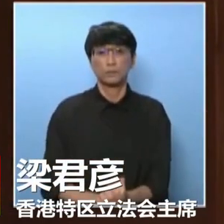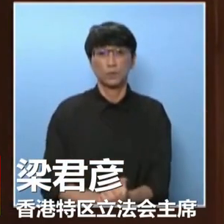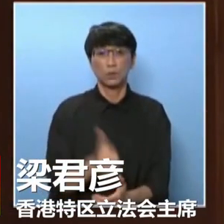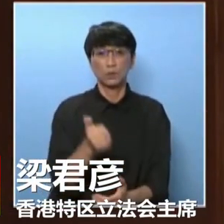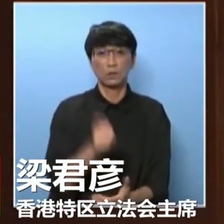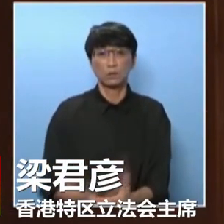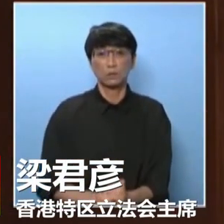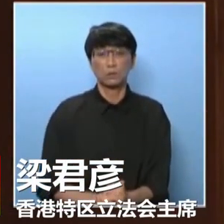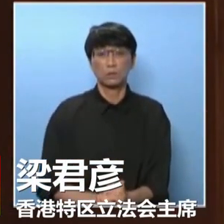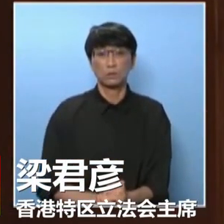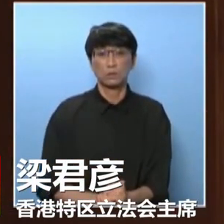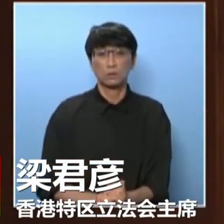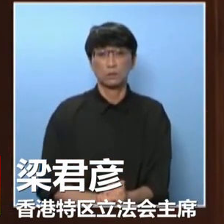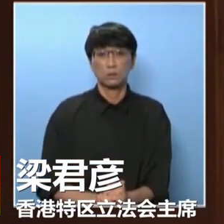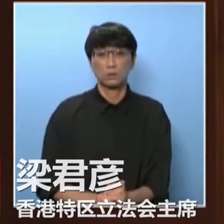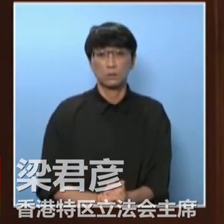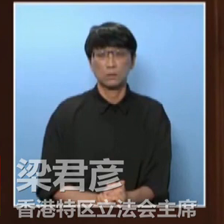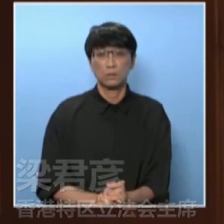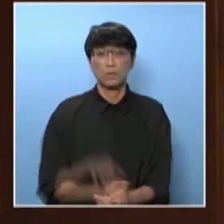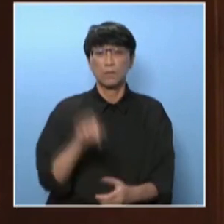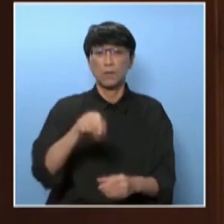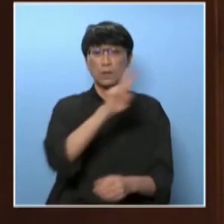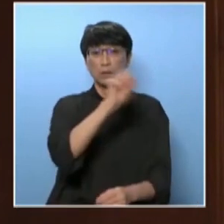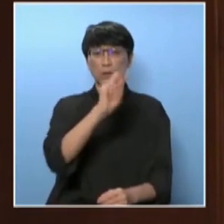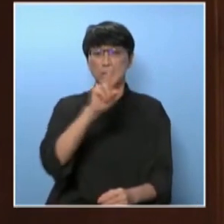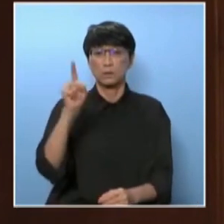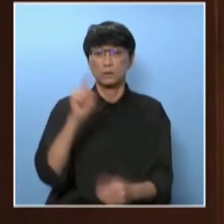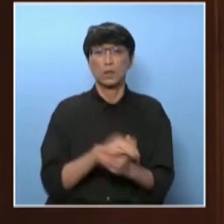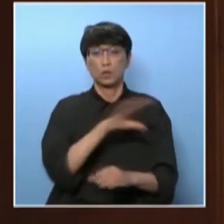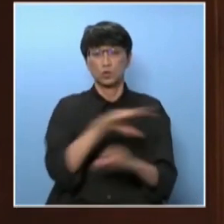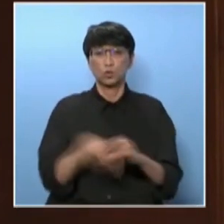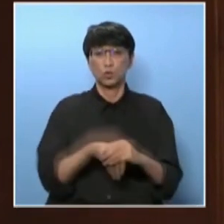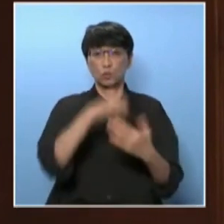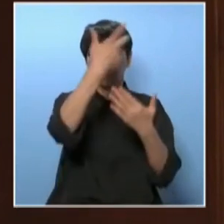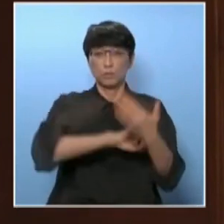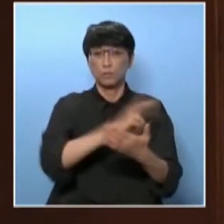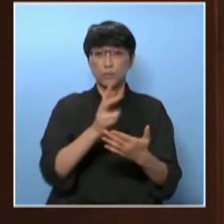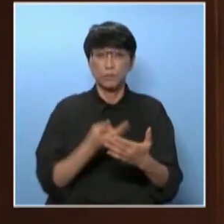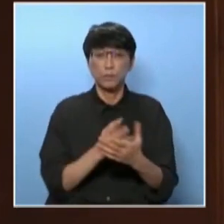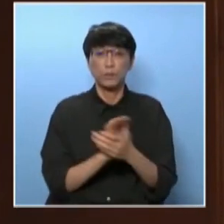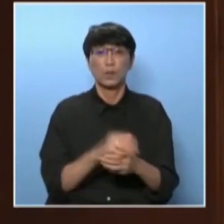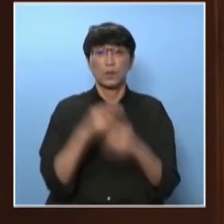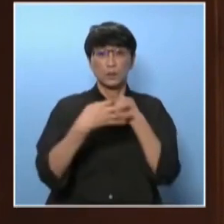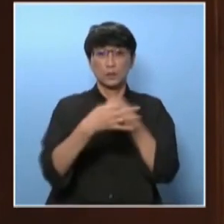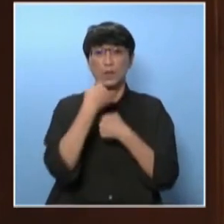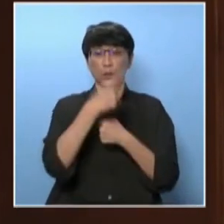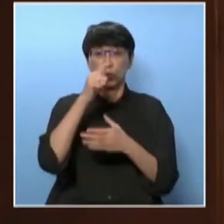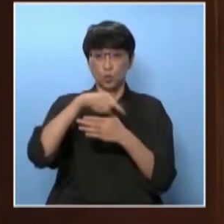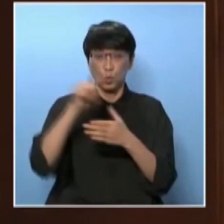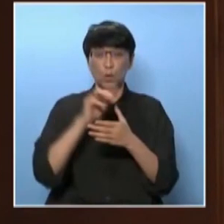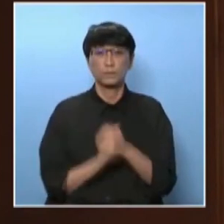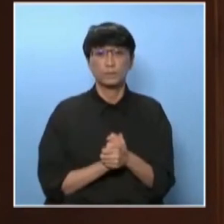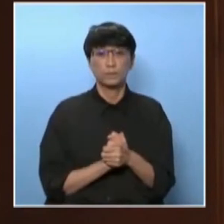是《2021年完善選舉制度綜合修訂條例草案》，予以三讀並通